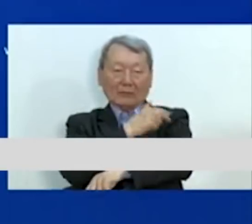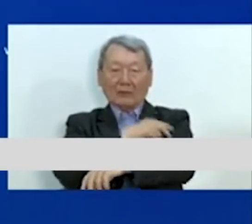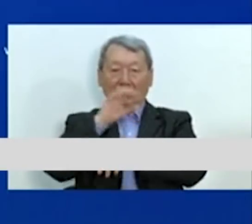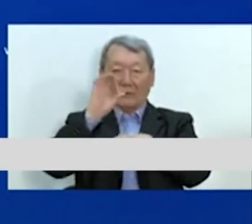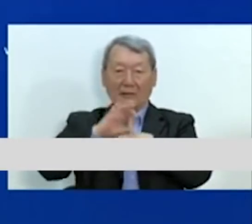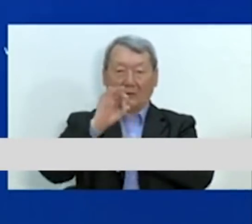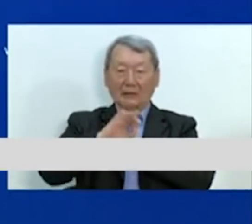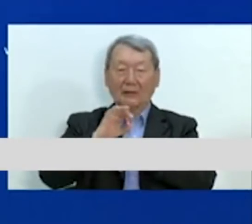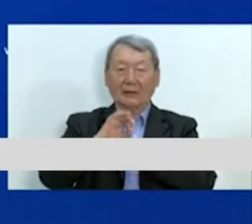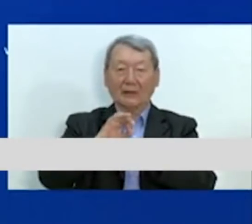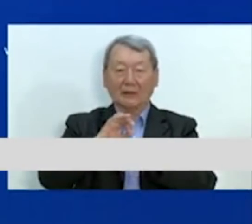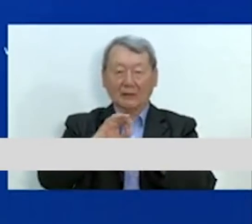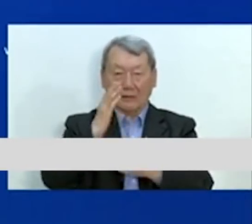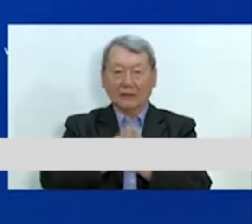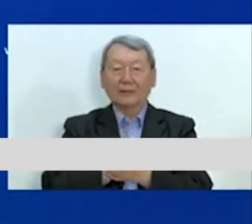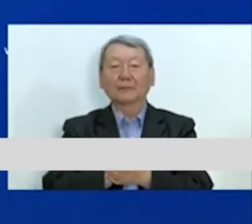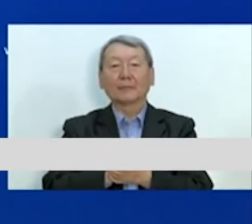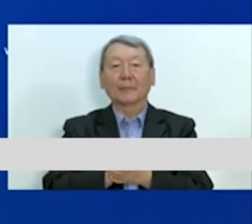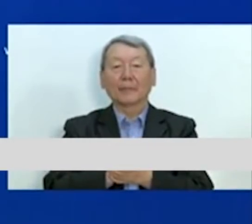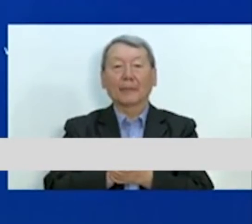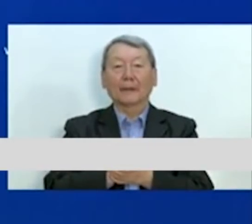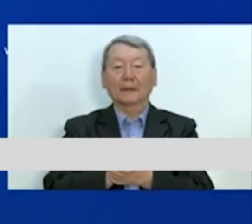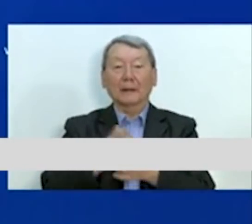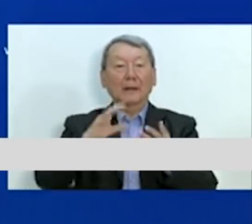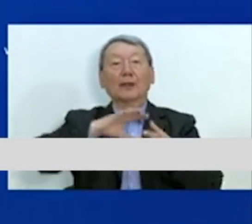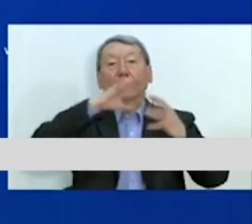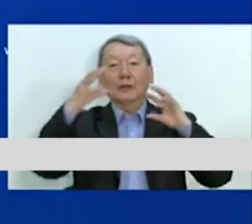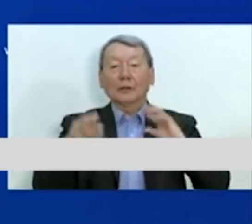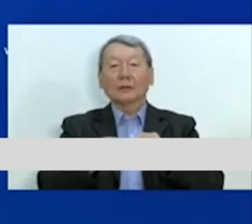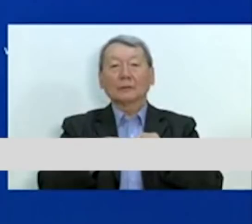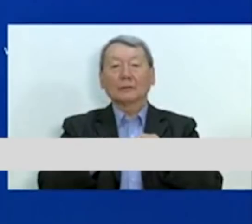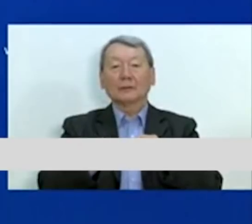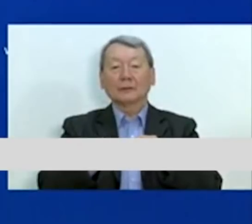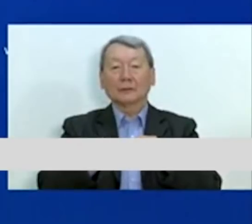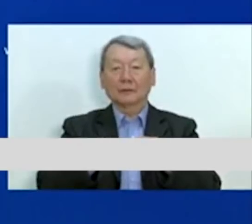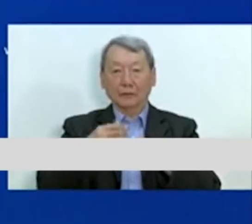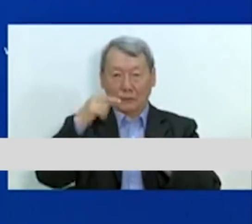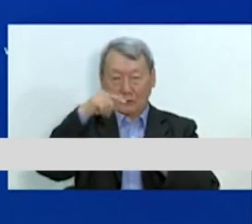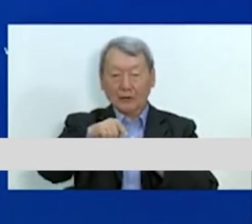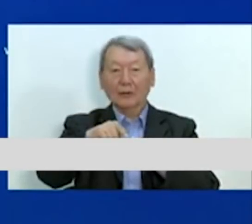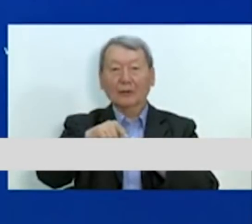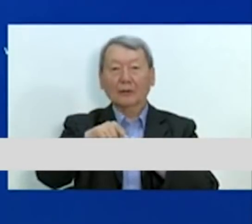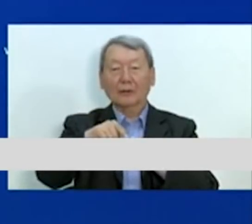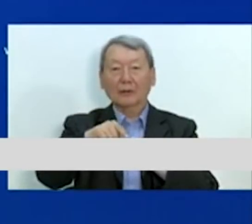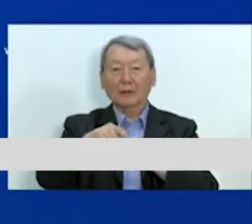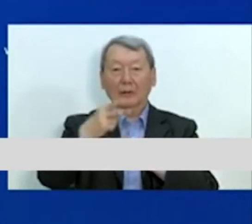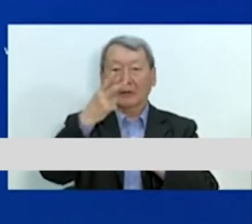биздин адистерибиз бар. Жалпы катталган учурлардын